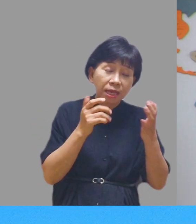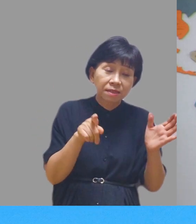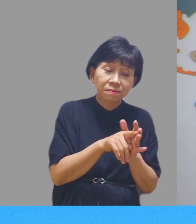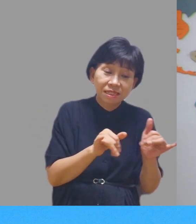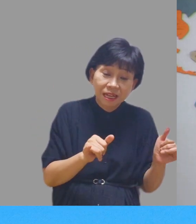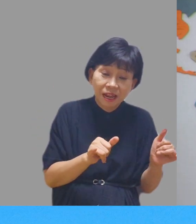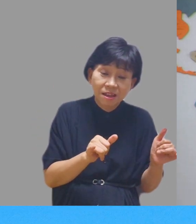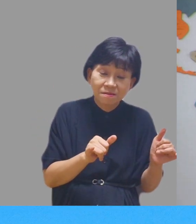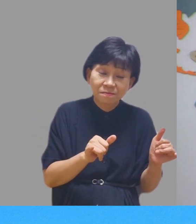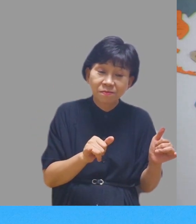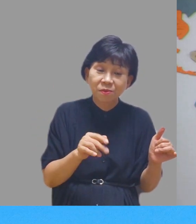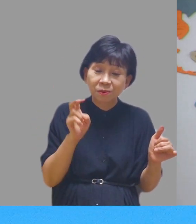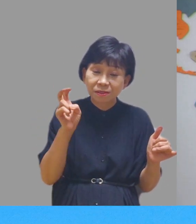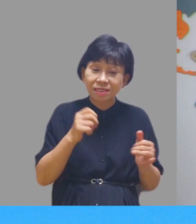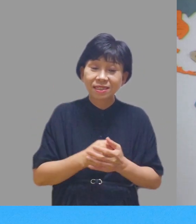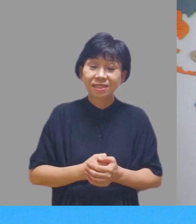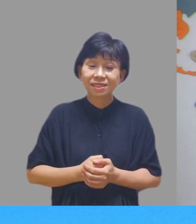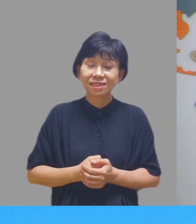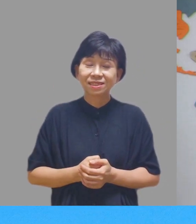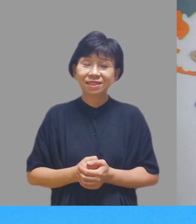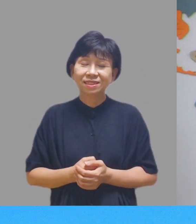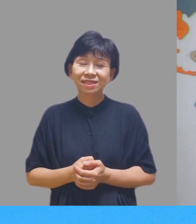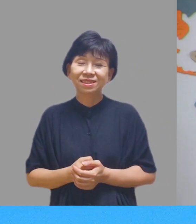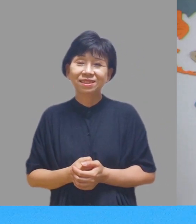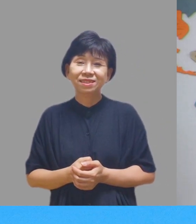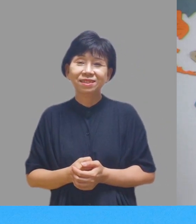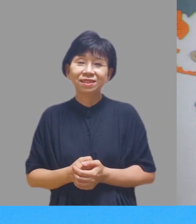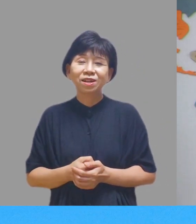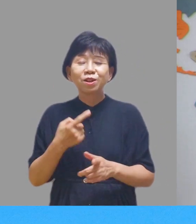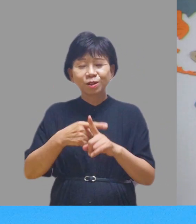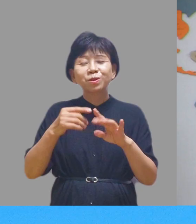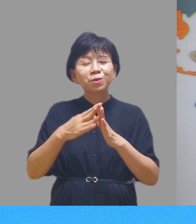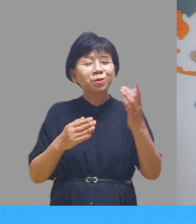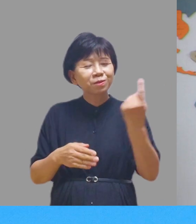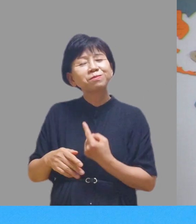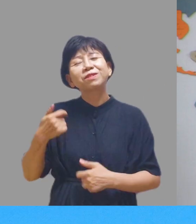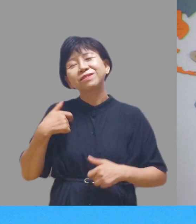이제 막 교회 오는 게 기쁜 거죠.